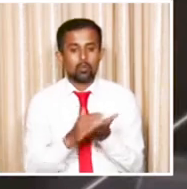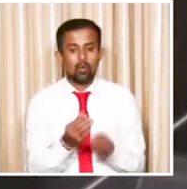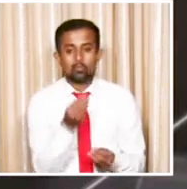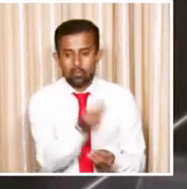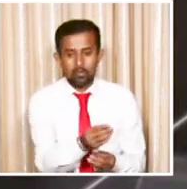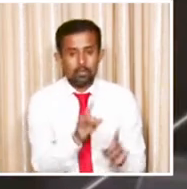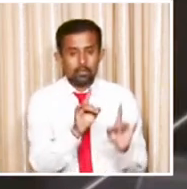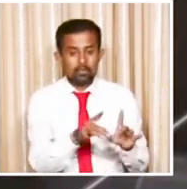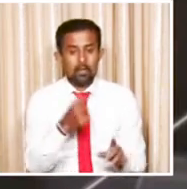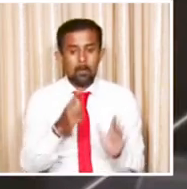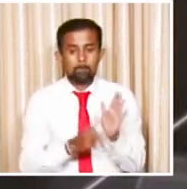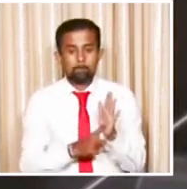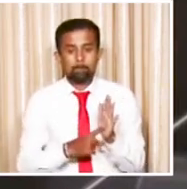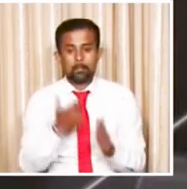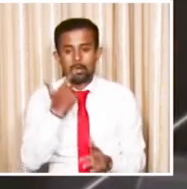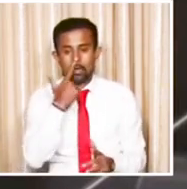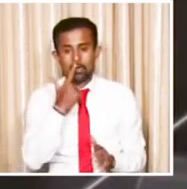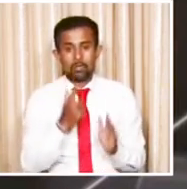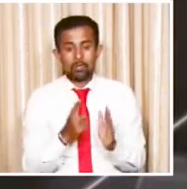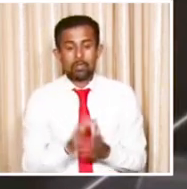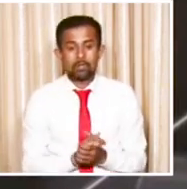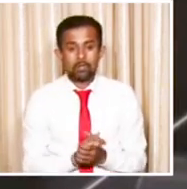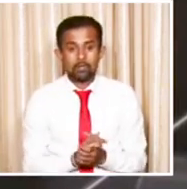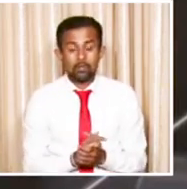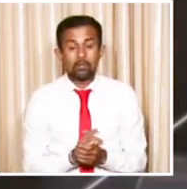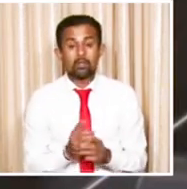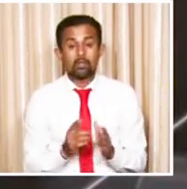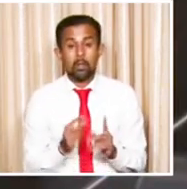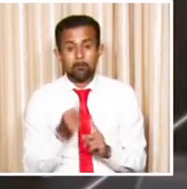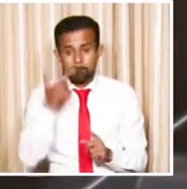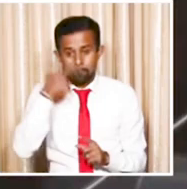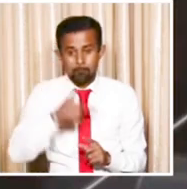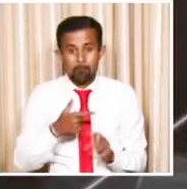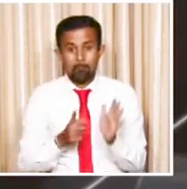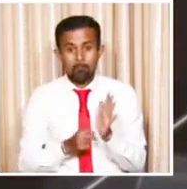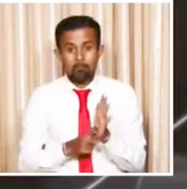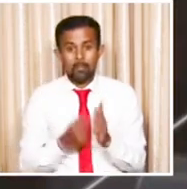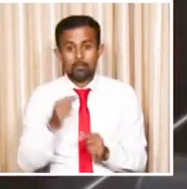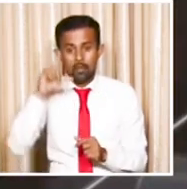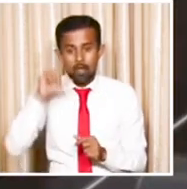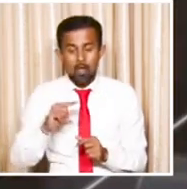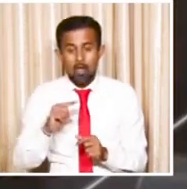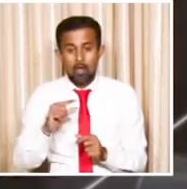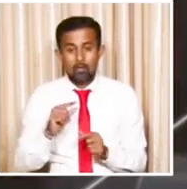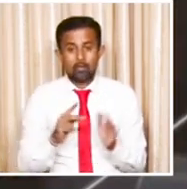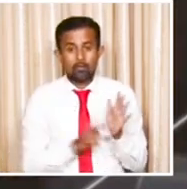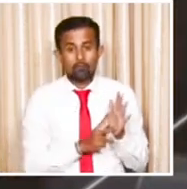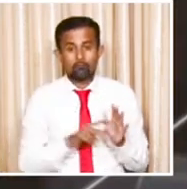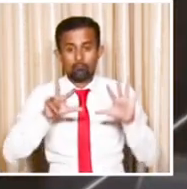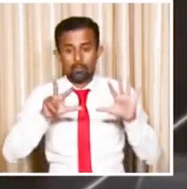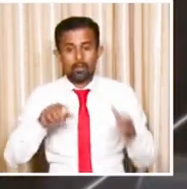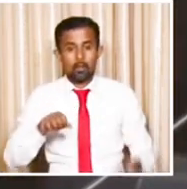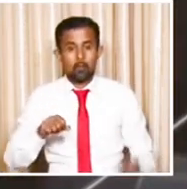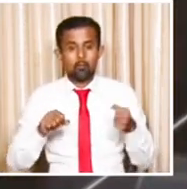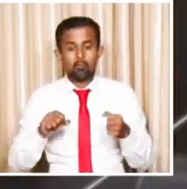එකම මිලට පෙට්‍රල් ලීටරේ ගහන ගහපු එක ගහලාගෙන ගියේ සහනාධාර මිලට පෙට්‍රල් ලීටරේ ගහගත්තේ V8 එකයි 3 wheel එකයි මෝටර්